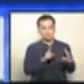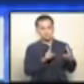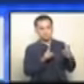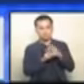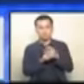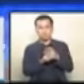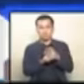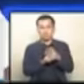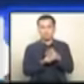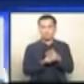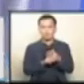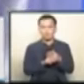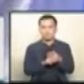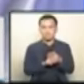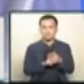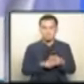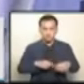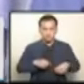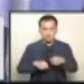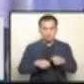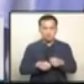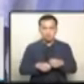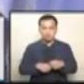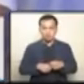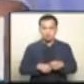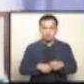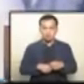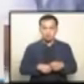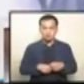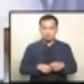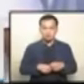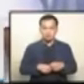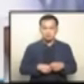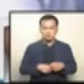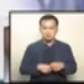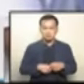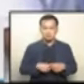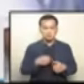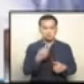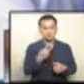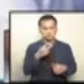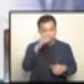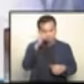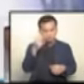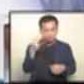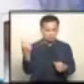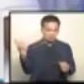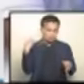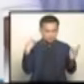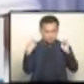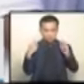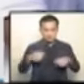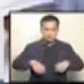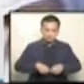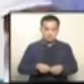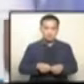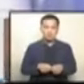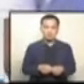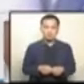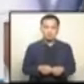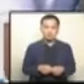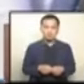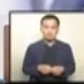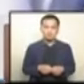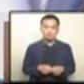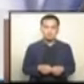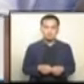Opo. Sinakal ka, ginapos? Hindi po akong ginapos. Hinawakan po ito ng dalawang lalaki po. Para ginapos ka, hinawakan ka,